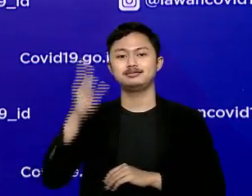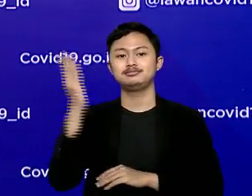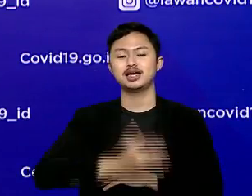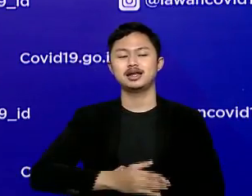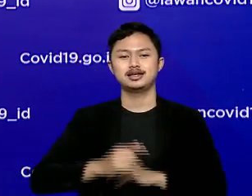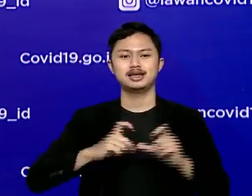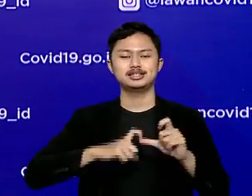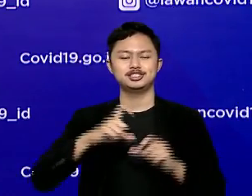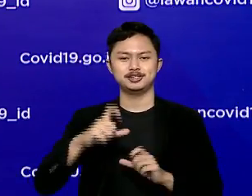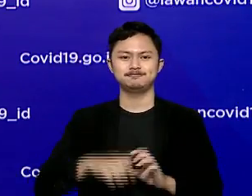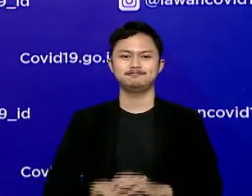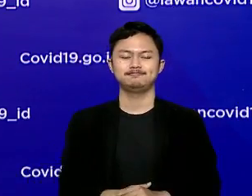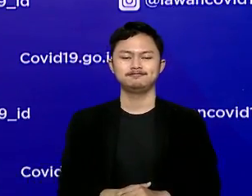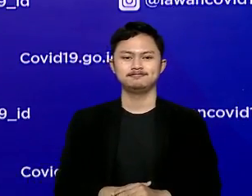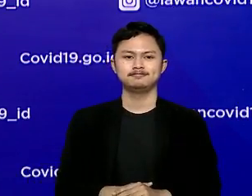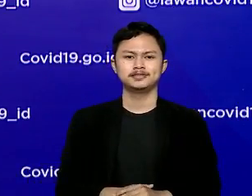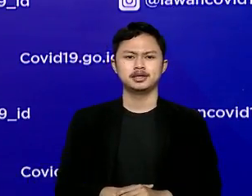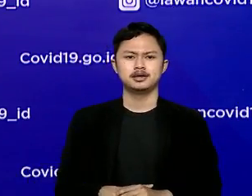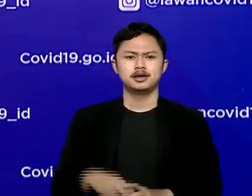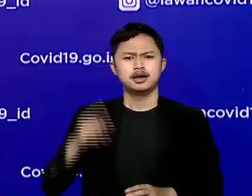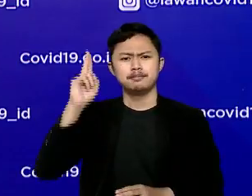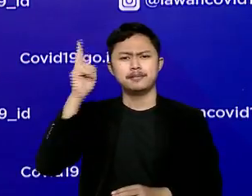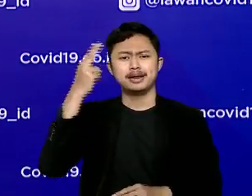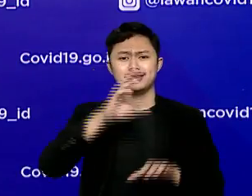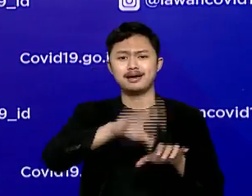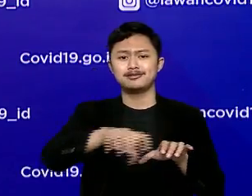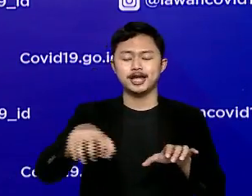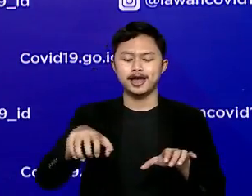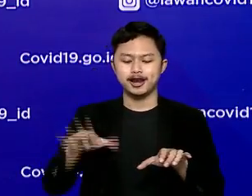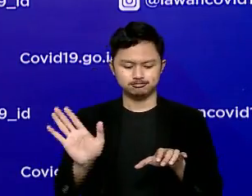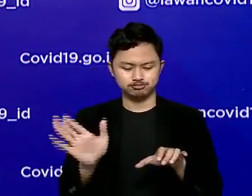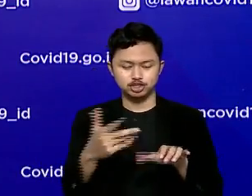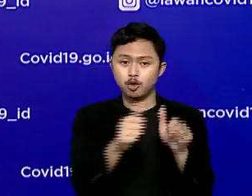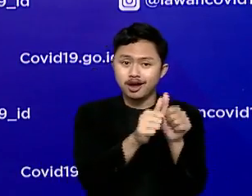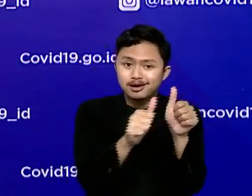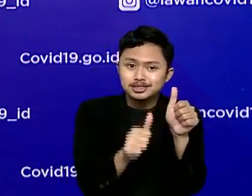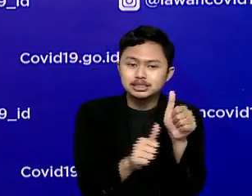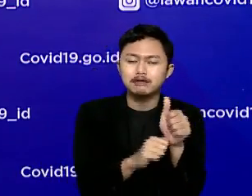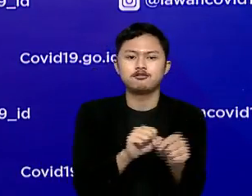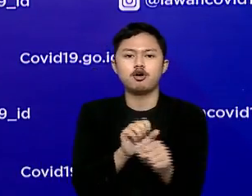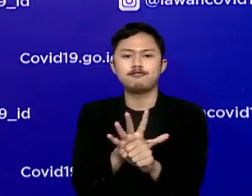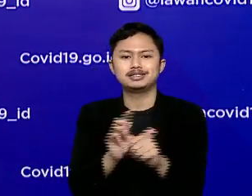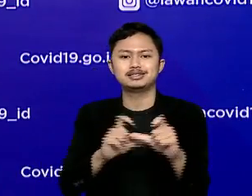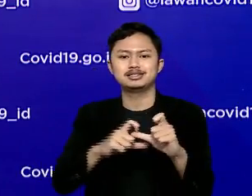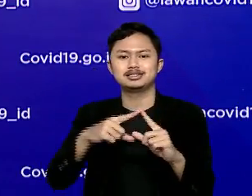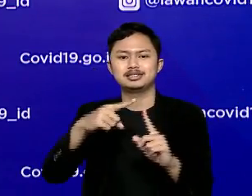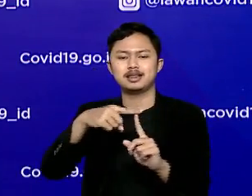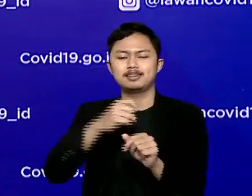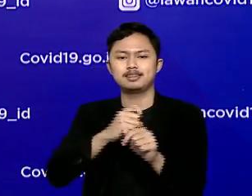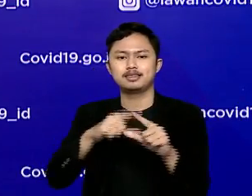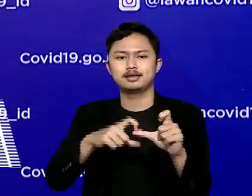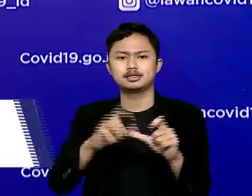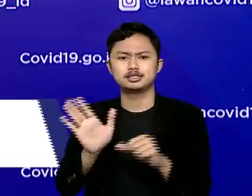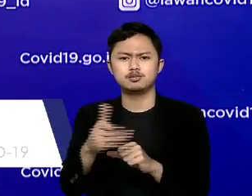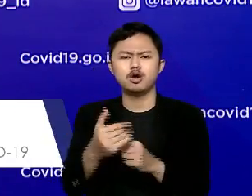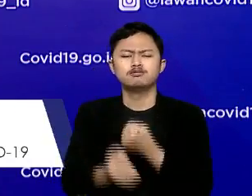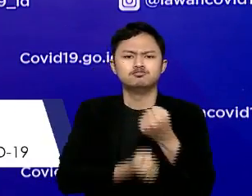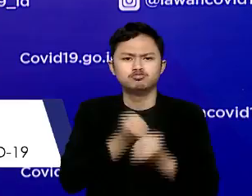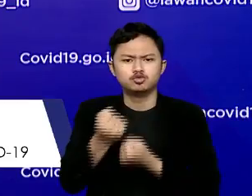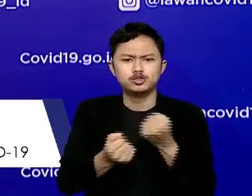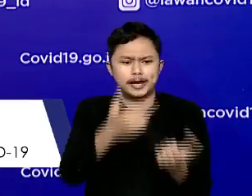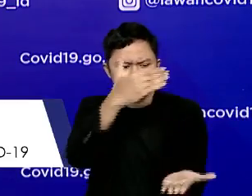440-7183-SC, pemerintah daerah beserta jajaran COVID-19 Satgas dapat melakukan